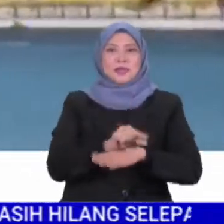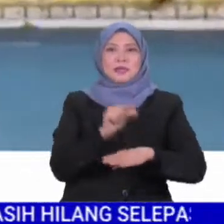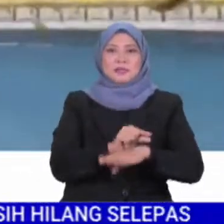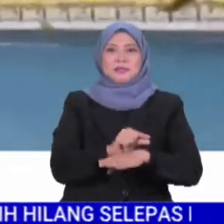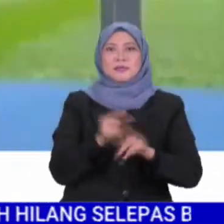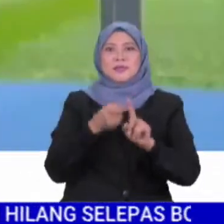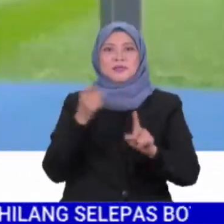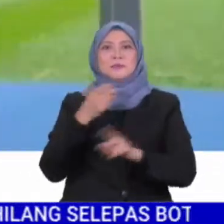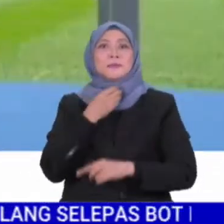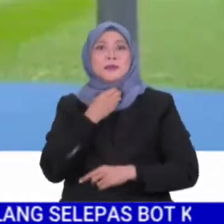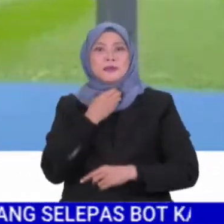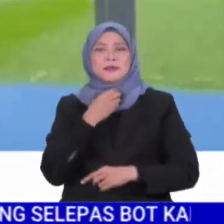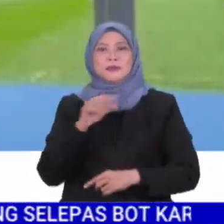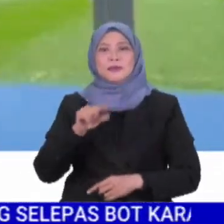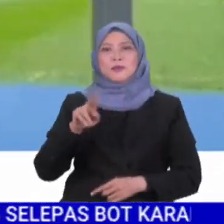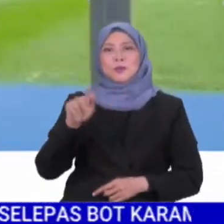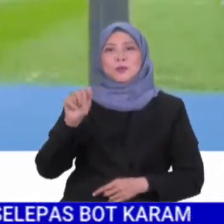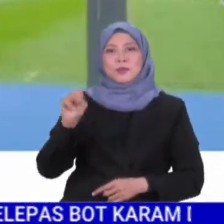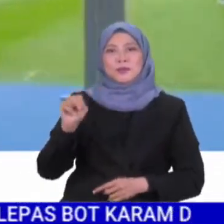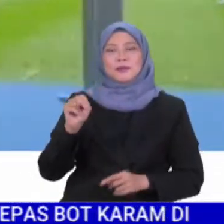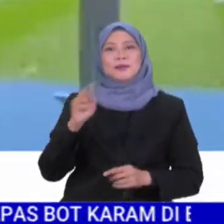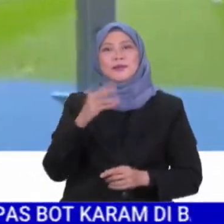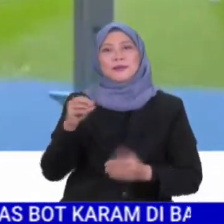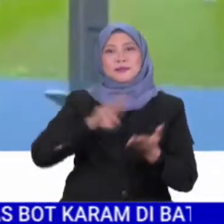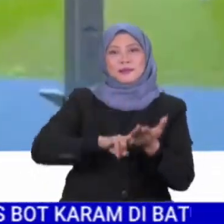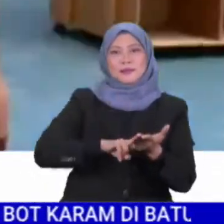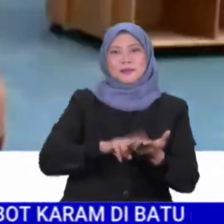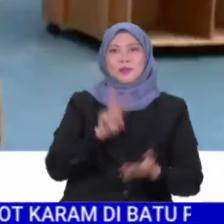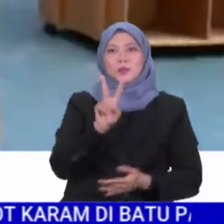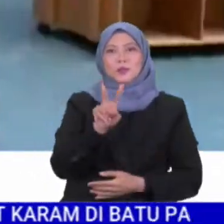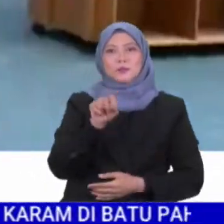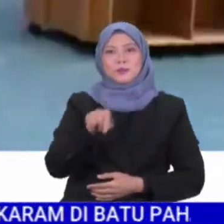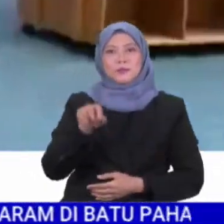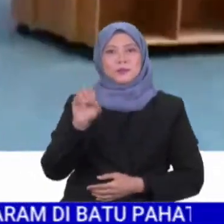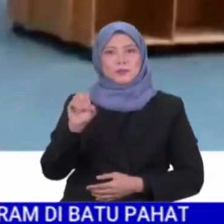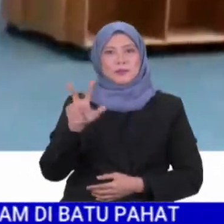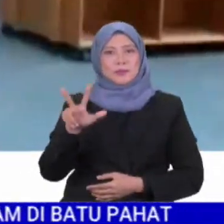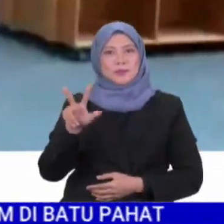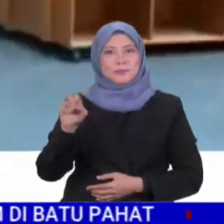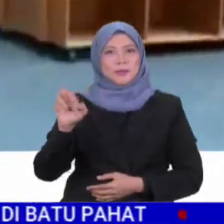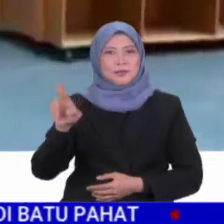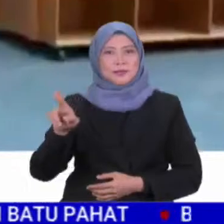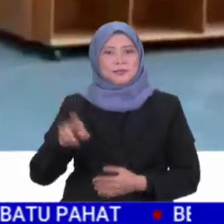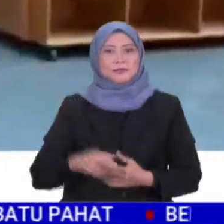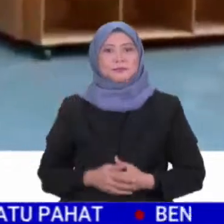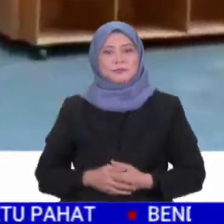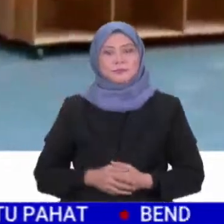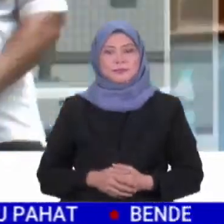diraih atlet dari Perak Kuan Jin Yun dengan catatan 2.03 meter.